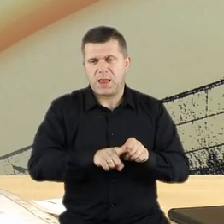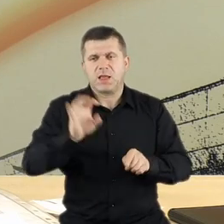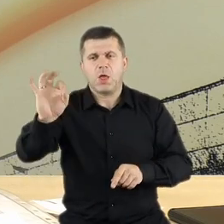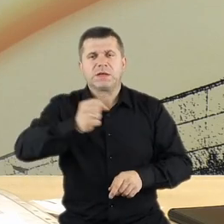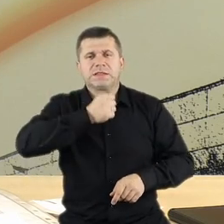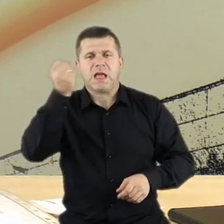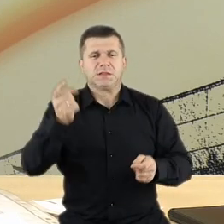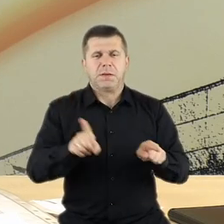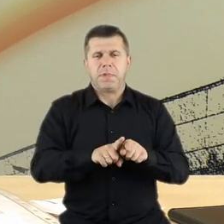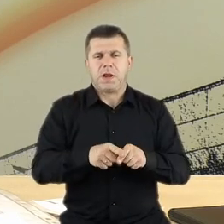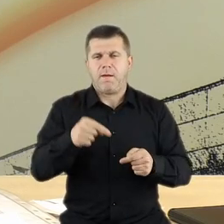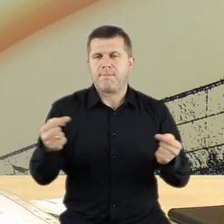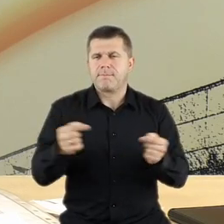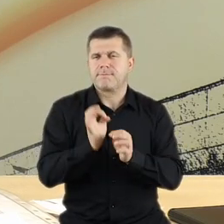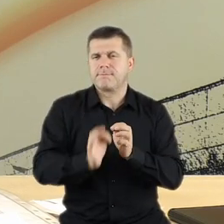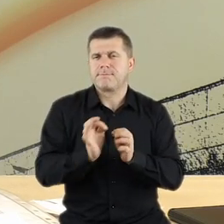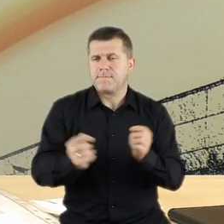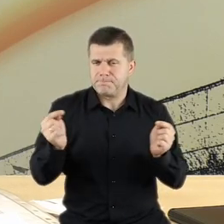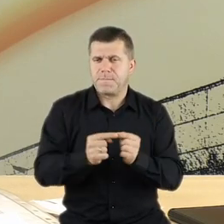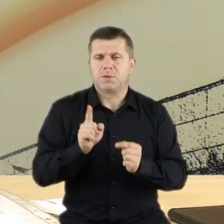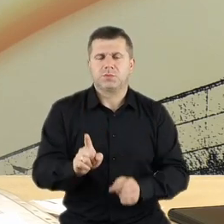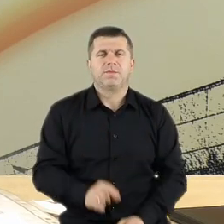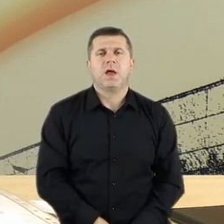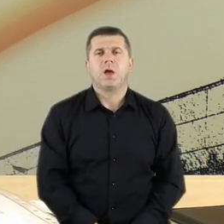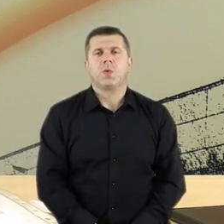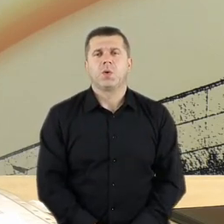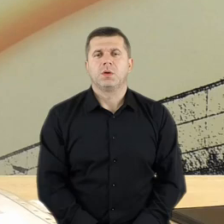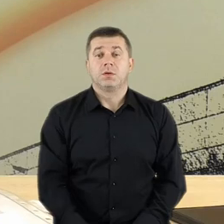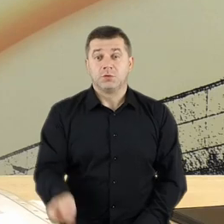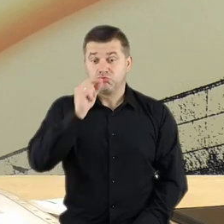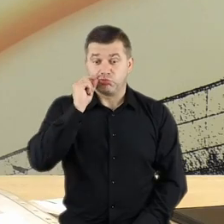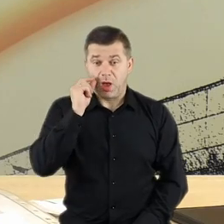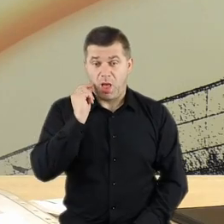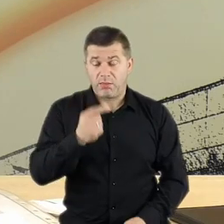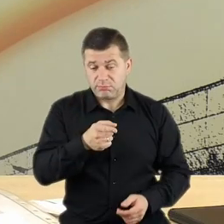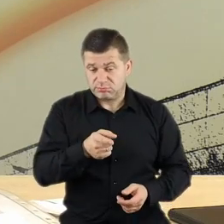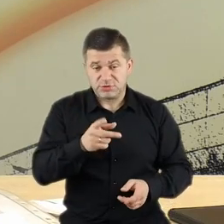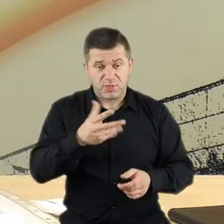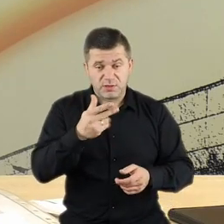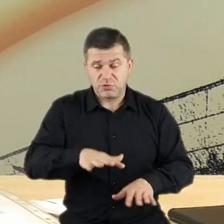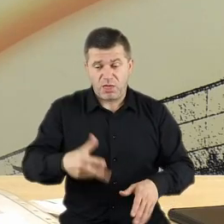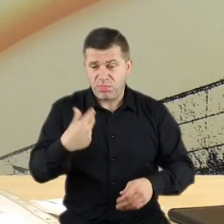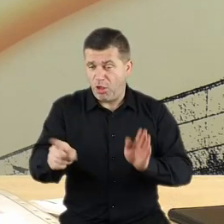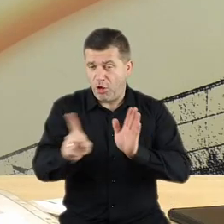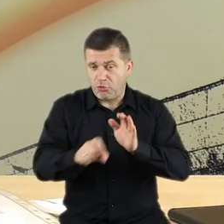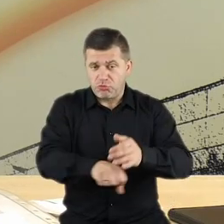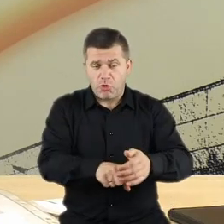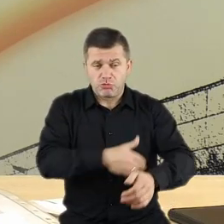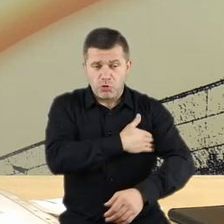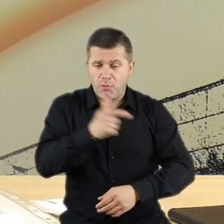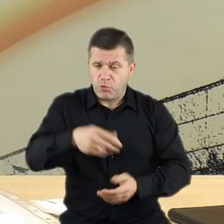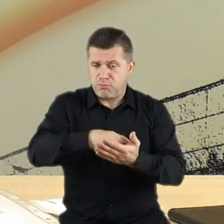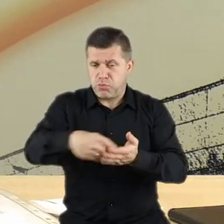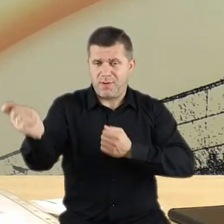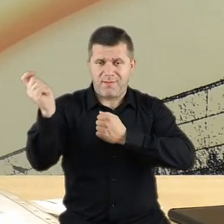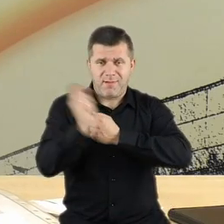mi pasowało no i dziadek za to że te dzieci nie chodzimy do szkoły musiał zapłacić karę